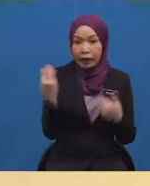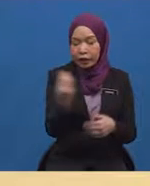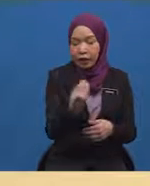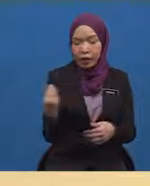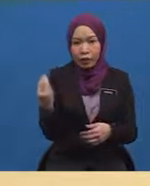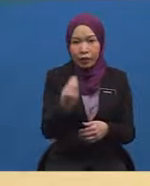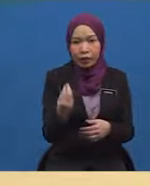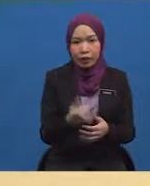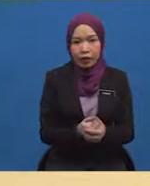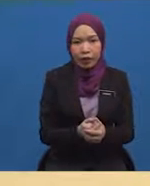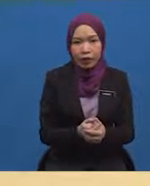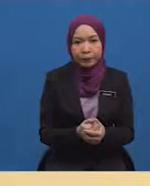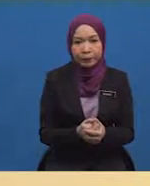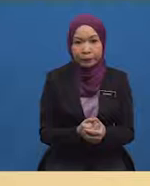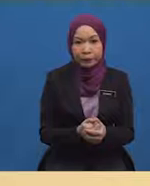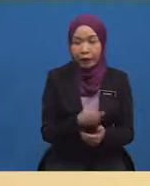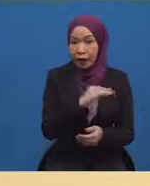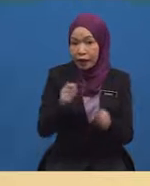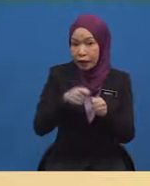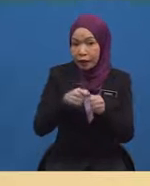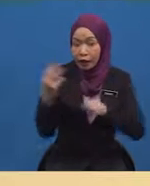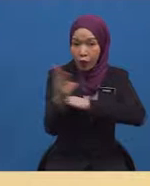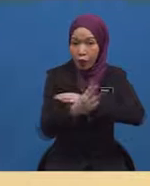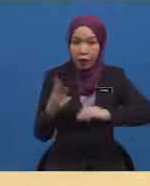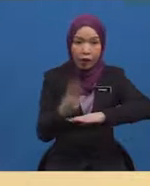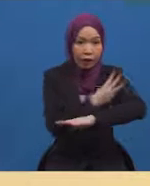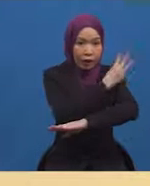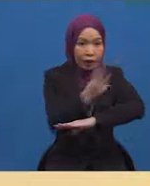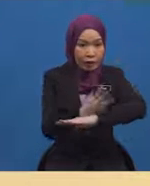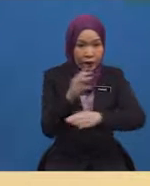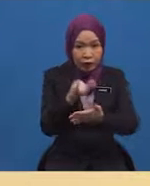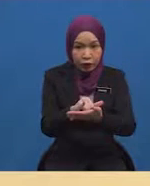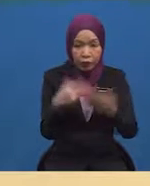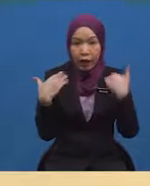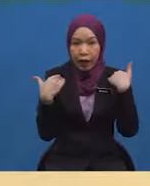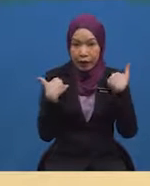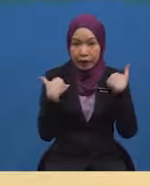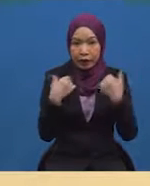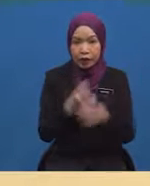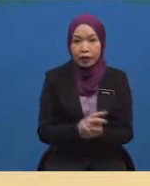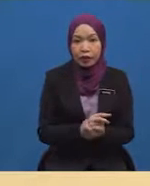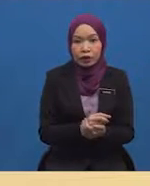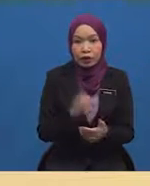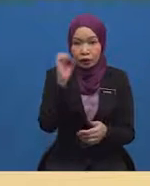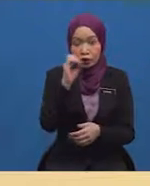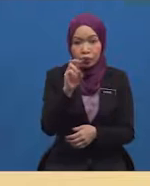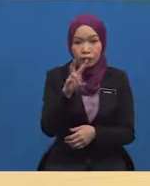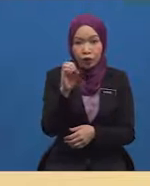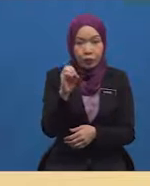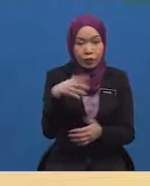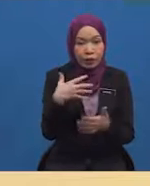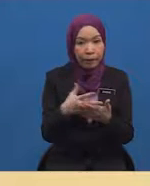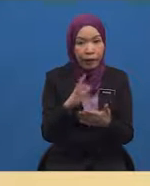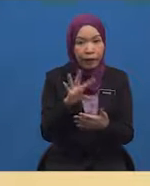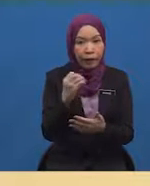Sekiranya sesuatu kawasan itu mempunyai penduduk antara 50 hingga 200 orang bagi setiap kilometer